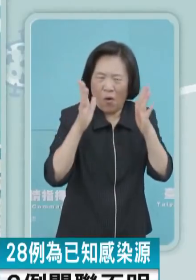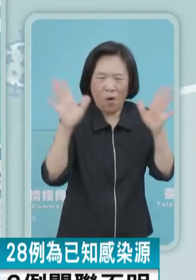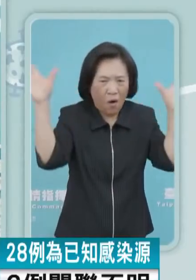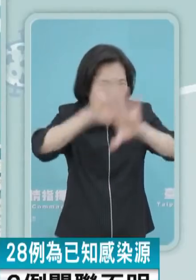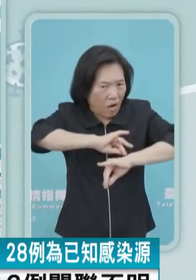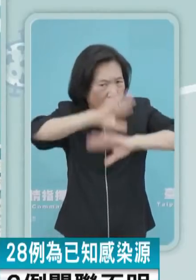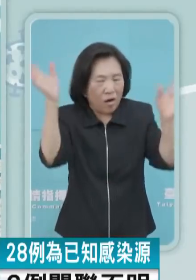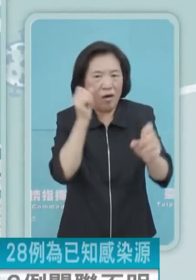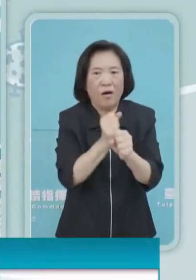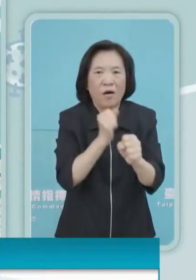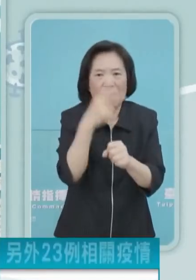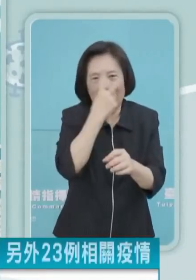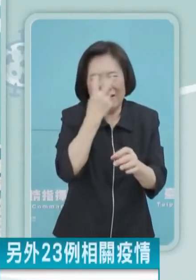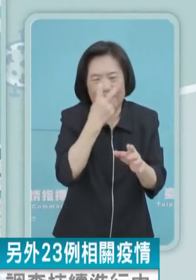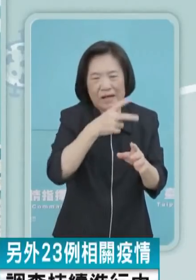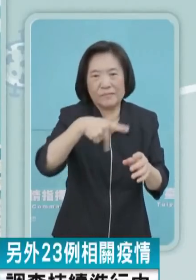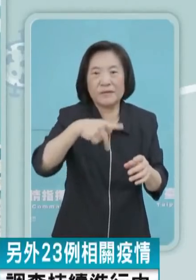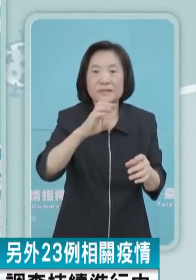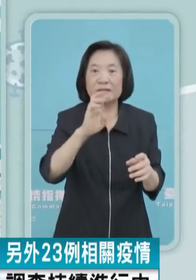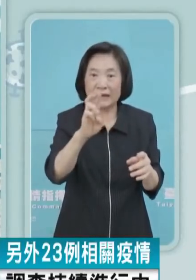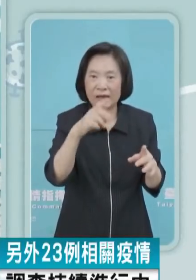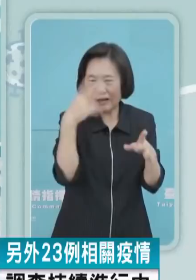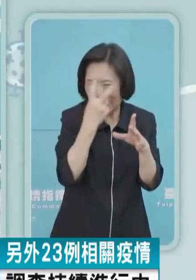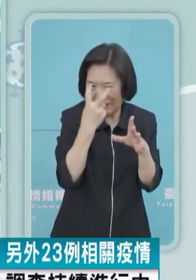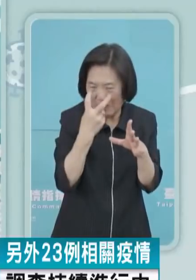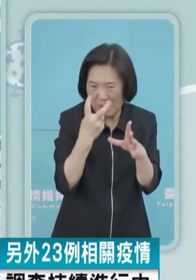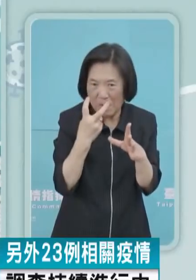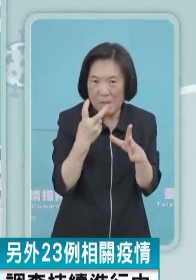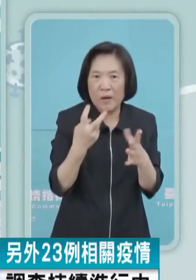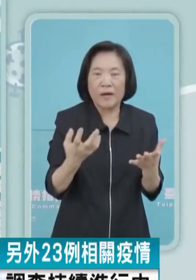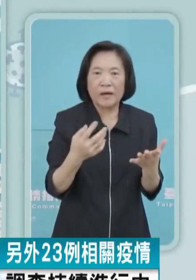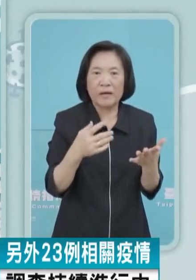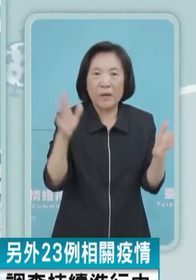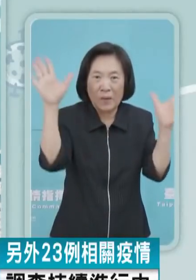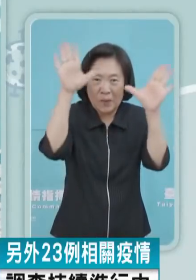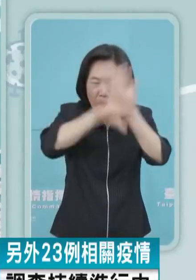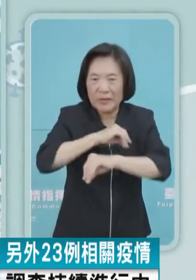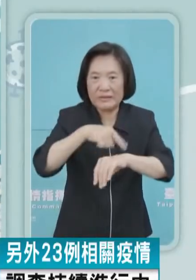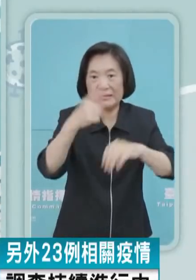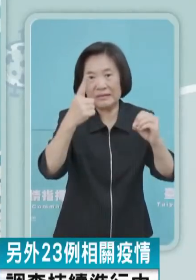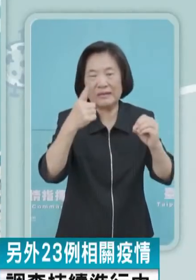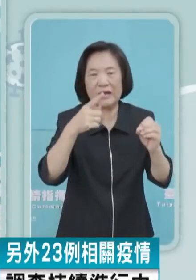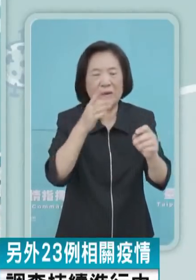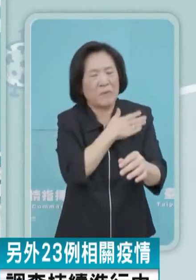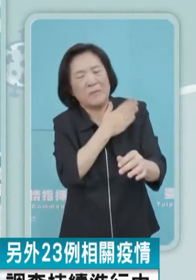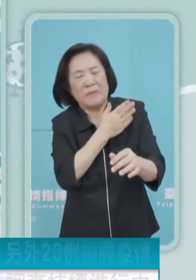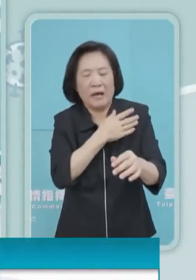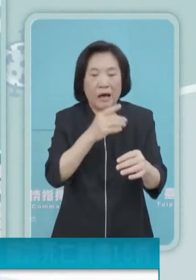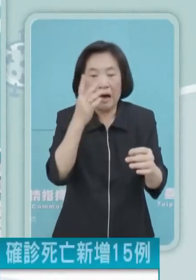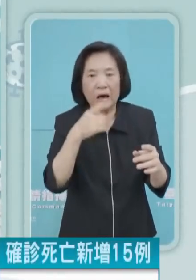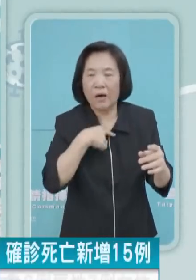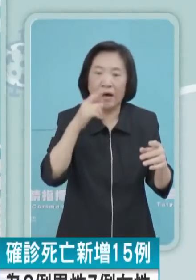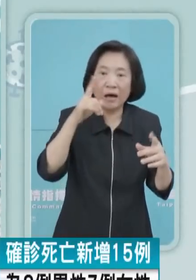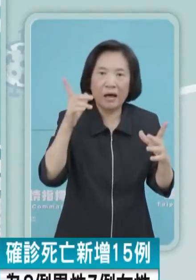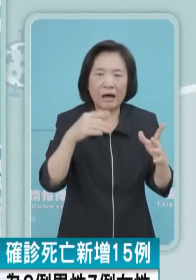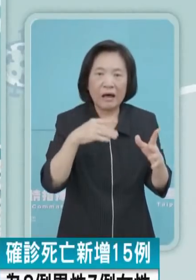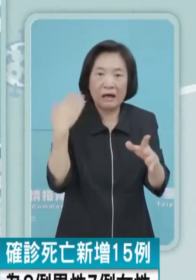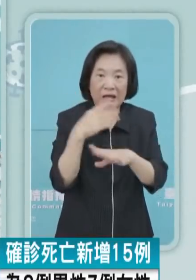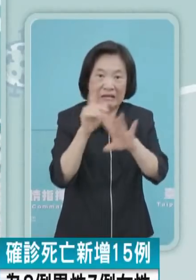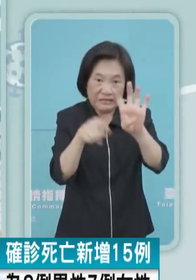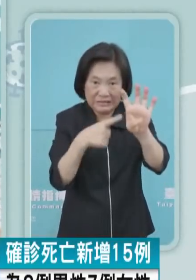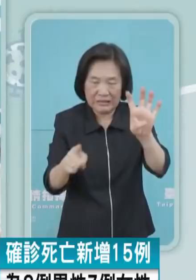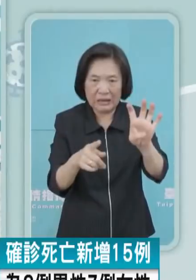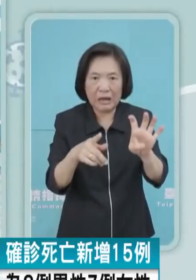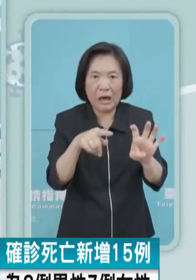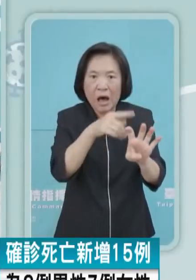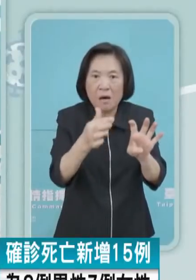夜在监底一下把它拼到完，你知道，所以半夜1点钟我们被叫起床，你知道说这个有40个 case